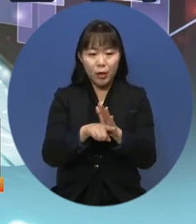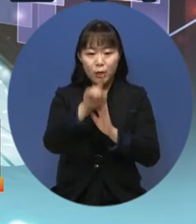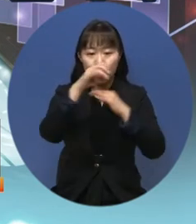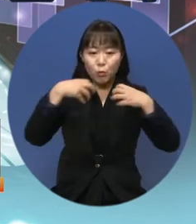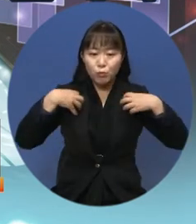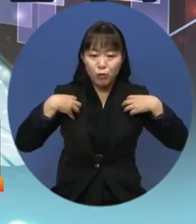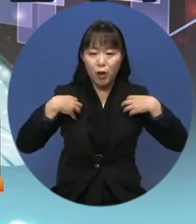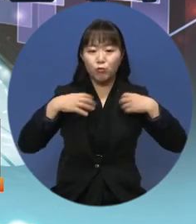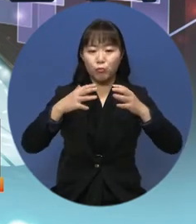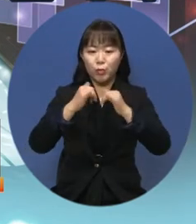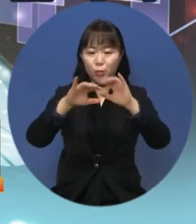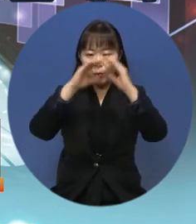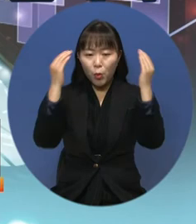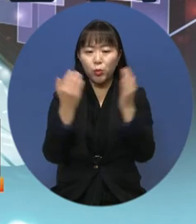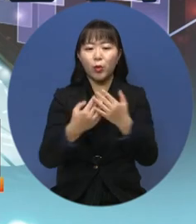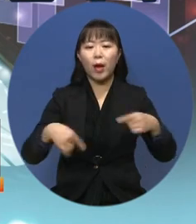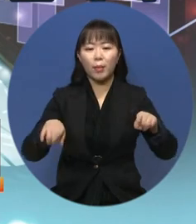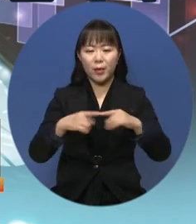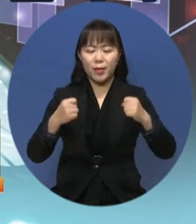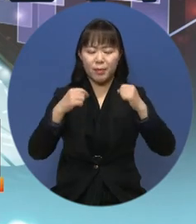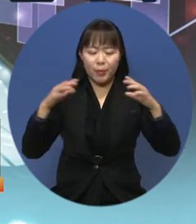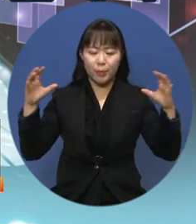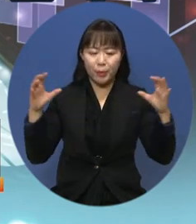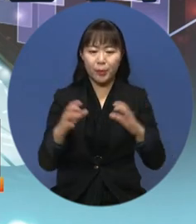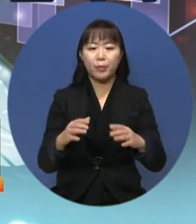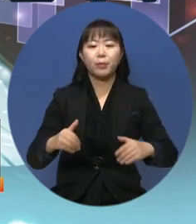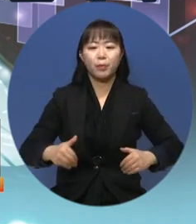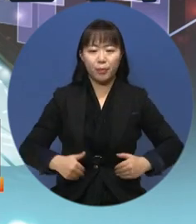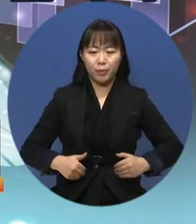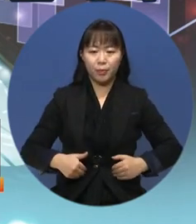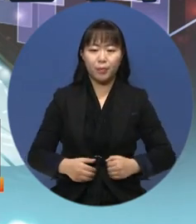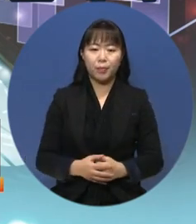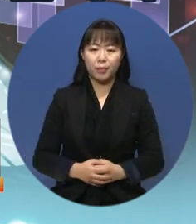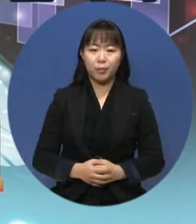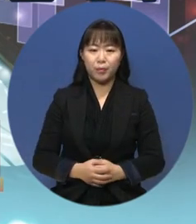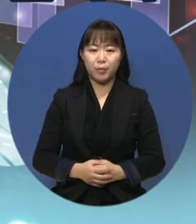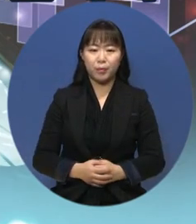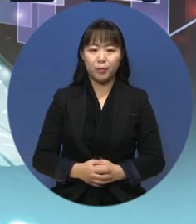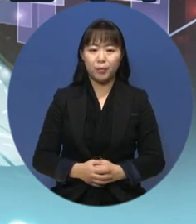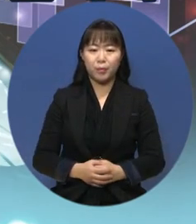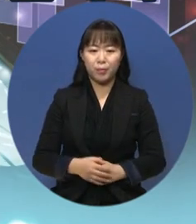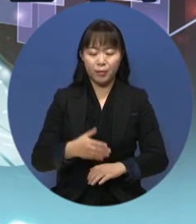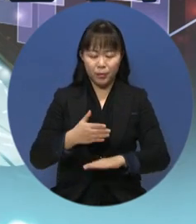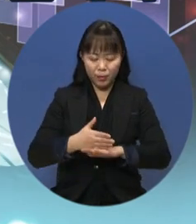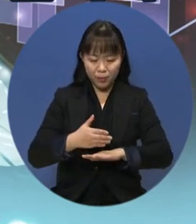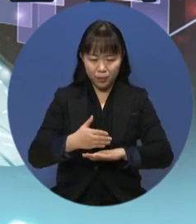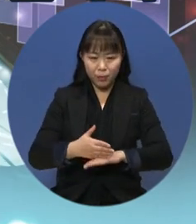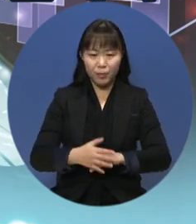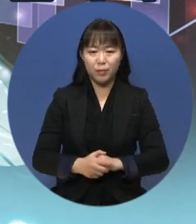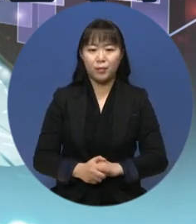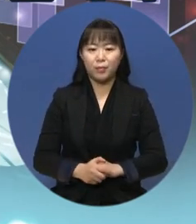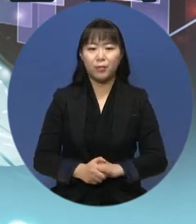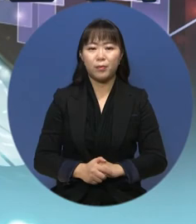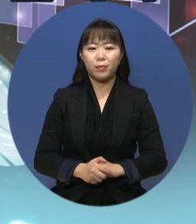다 함께 힘을 하나로 모아야 합니다 감사합니다